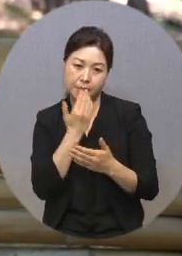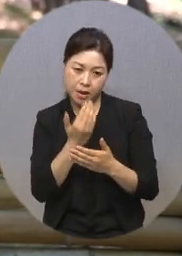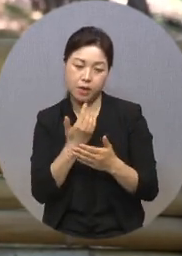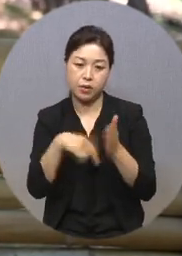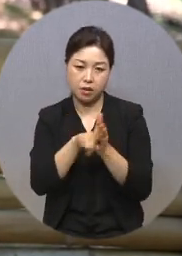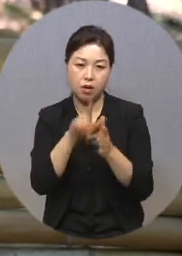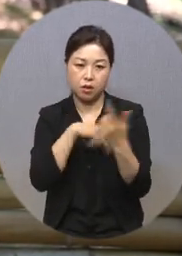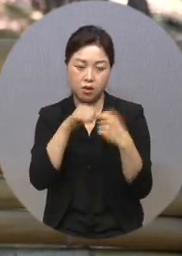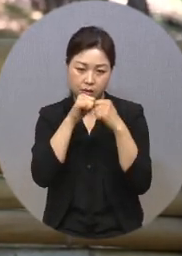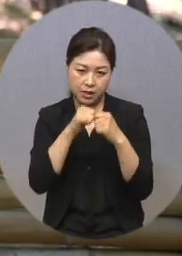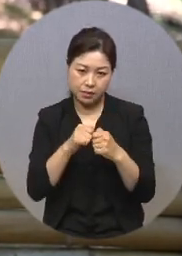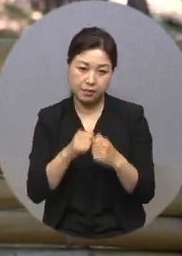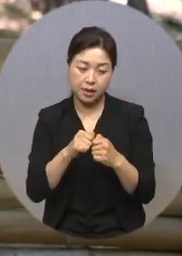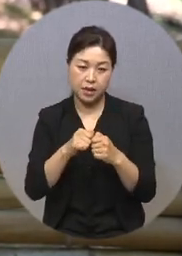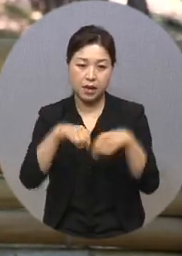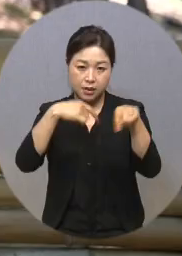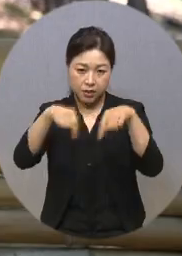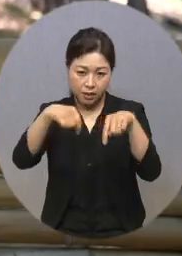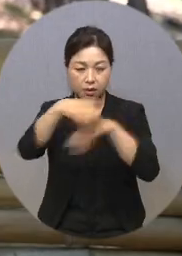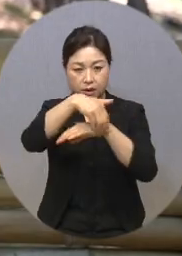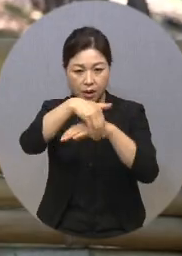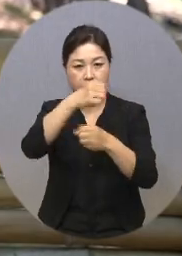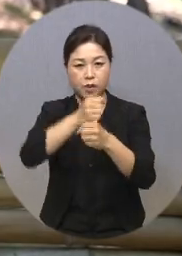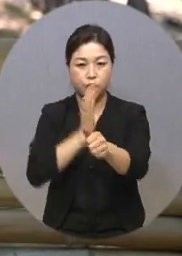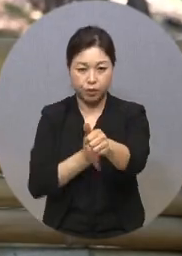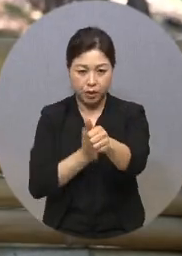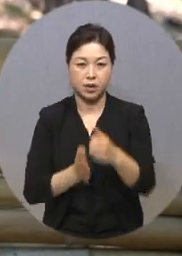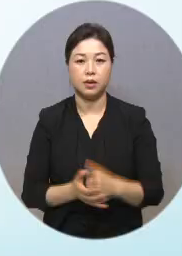더 세심한 정책 설계를 부탁드립니다.